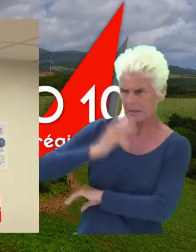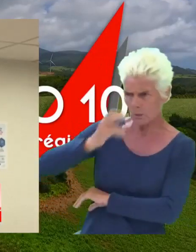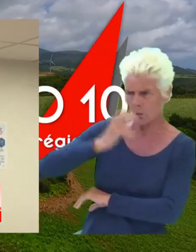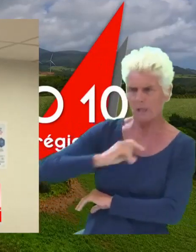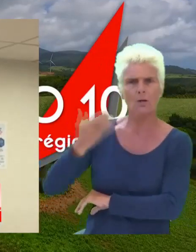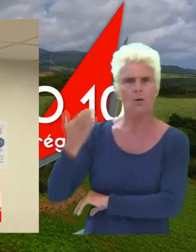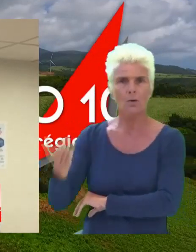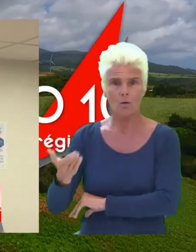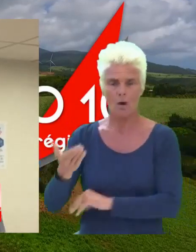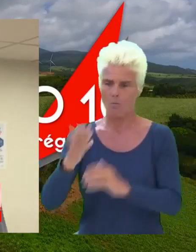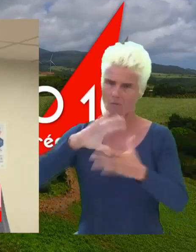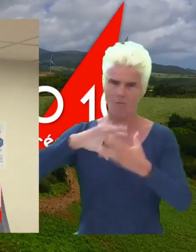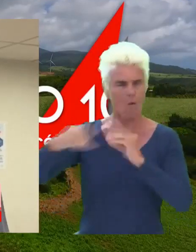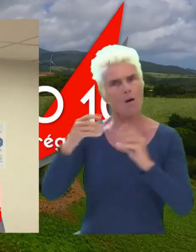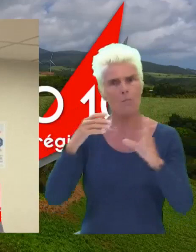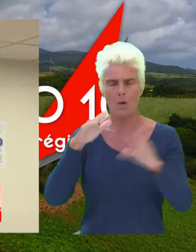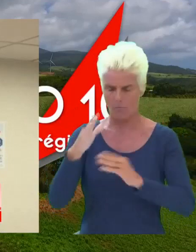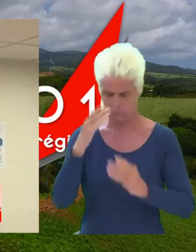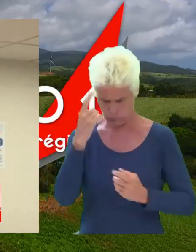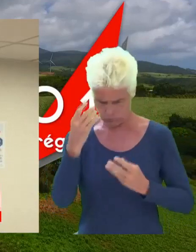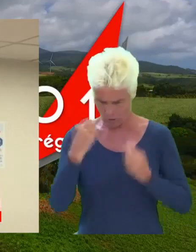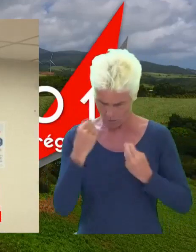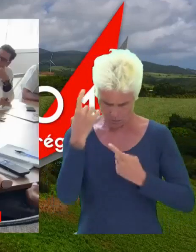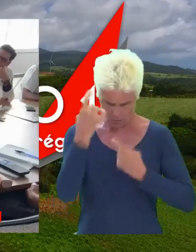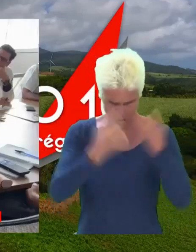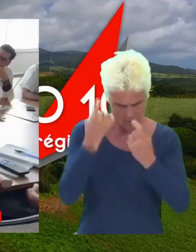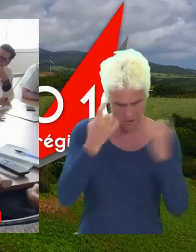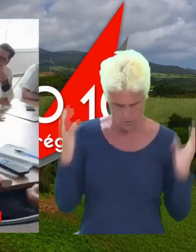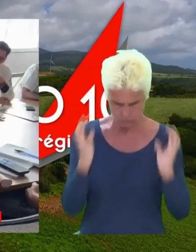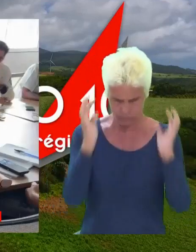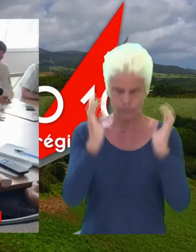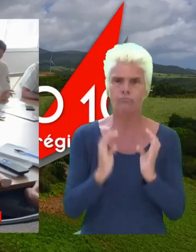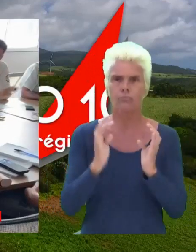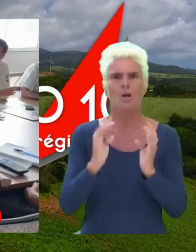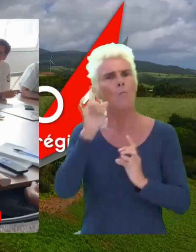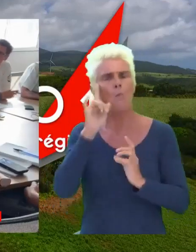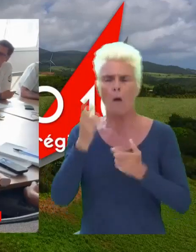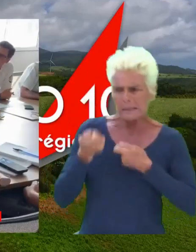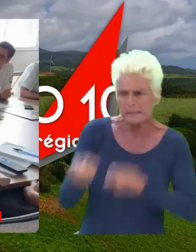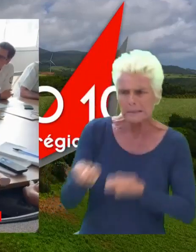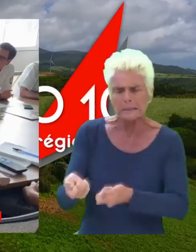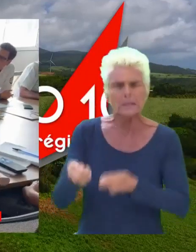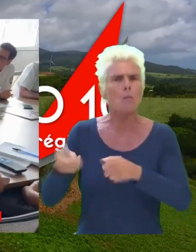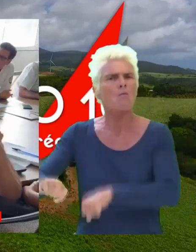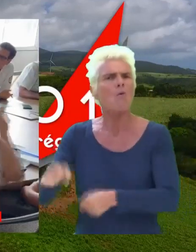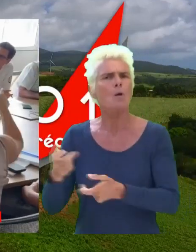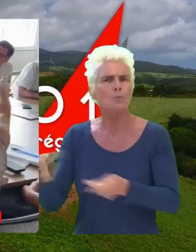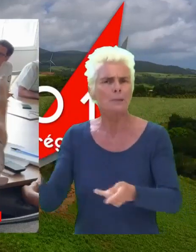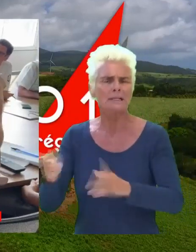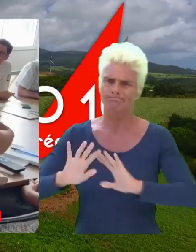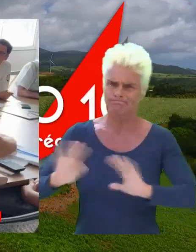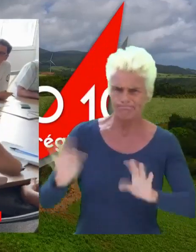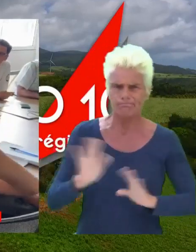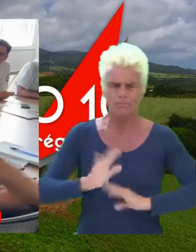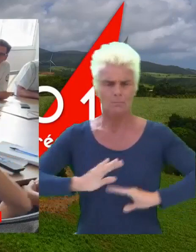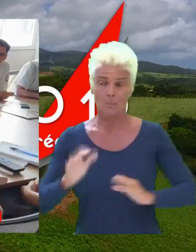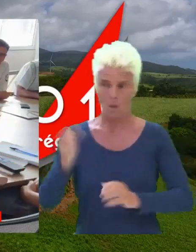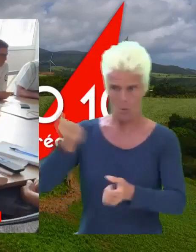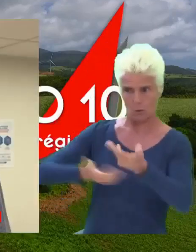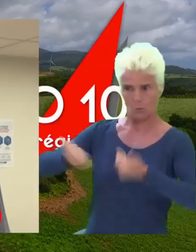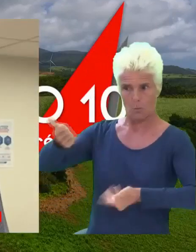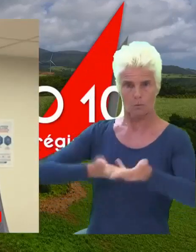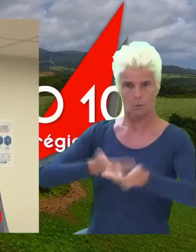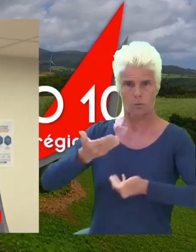CHUM est une force de proposition une force de réflexion mais aussi un lobby au point des pouvoir public et là aujourd'hui nous avons donc plusieurs propositions afin